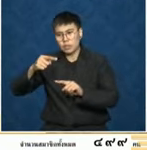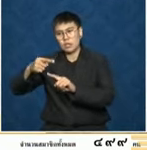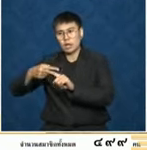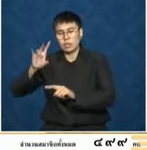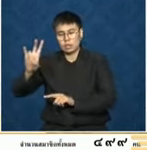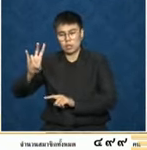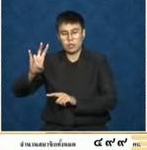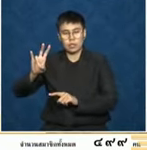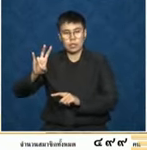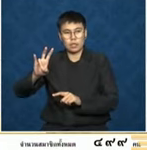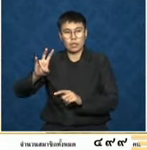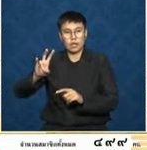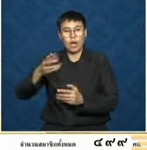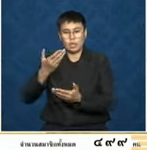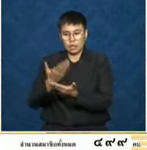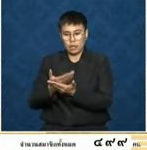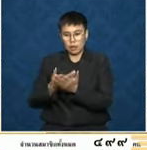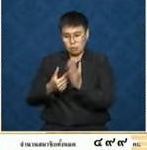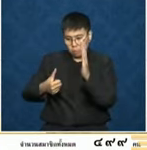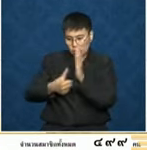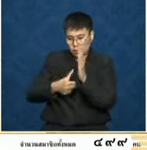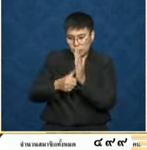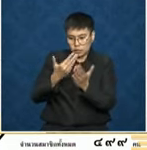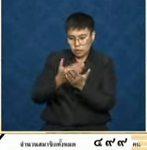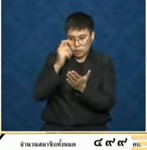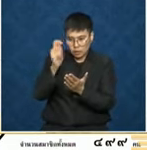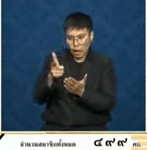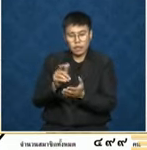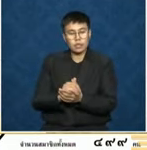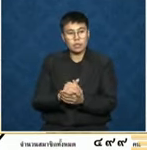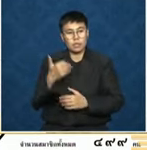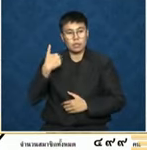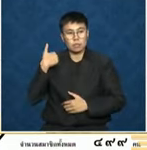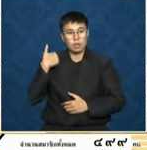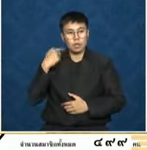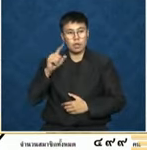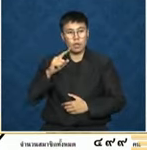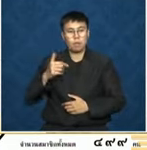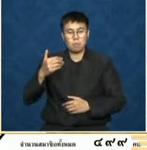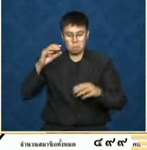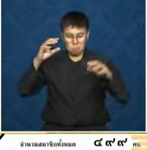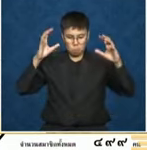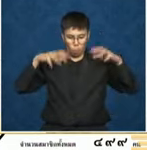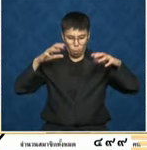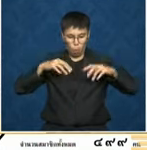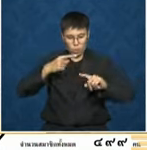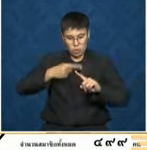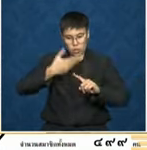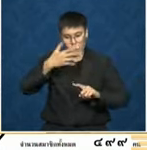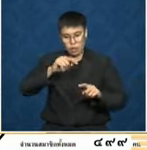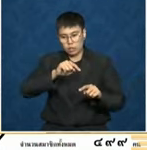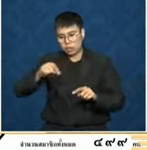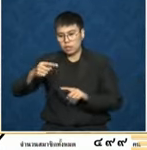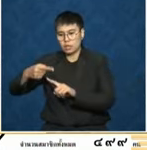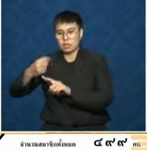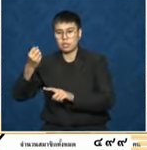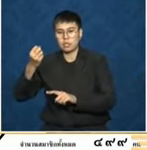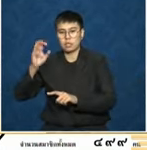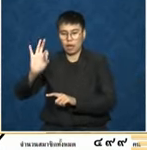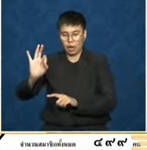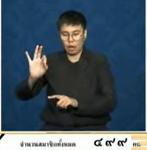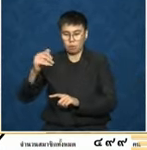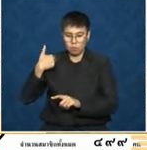ครับแล้วก็มีเงินเอาไปใช้นะครับซึ่งก็หลายท่านได้อภิปรายไปแล้วส่วนใหญ่ไปใช้ในหน้าฝนนะครับตั้งแต่พฤษภาจนถึงกันยาซึ่งก็จะมีปัญหาในเรื่